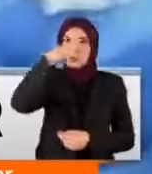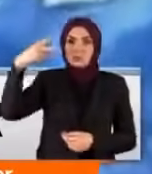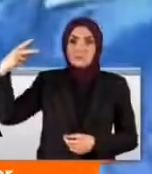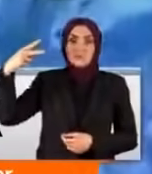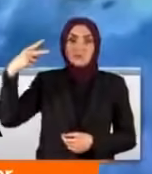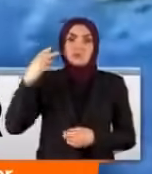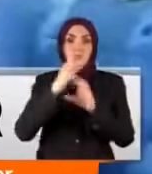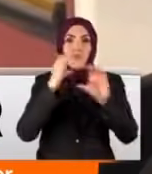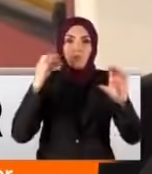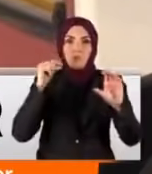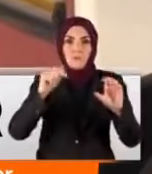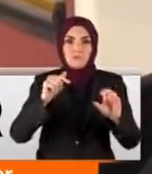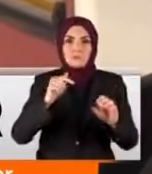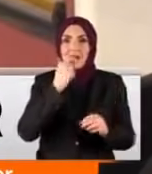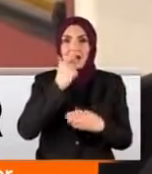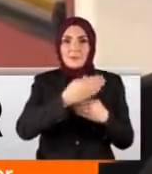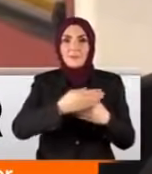çarpmıştı.